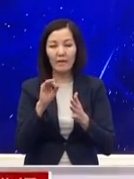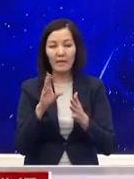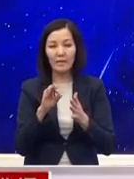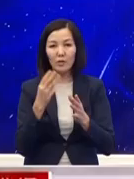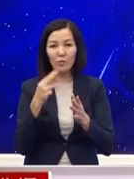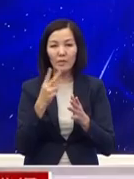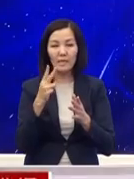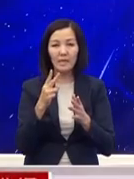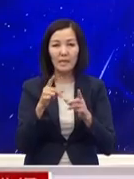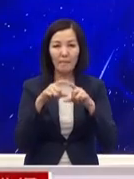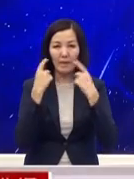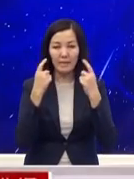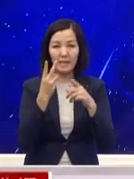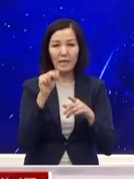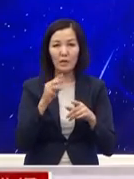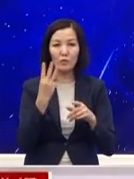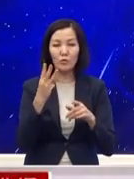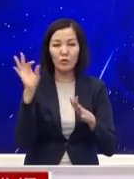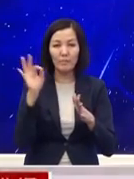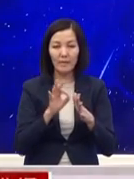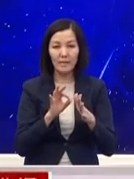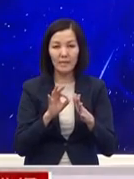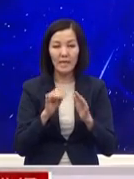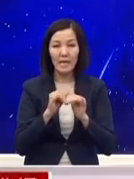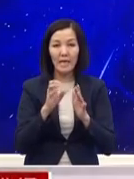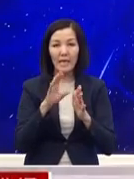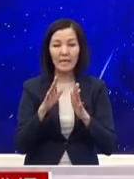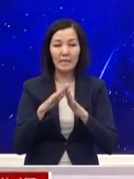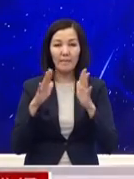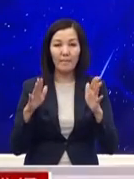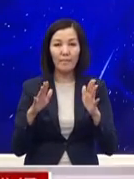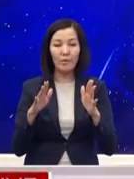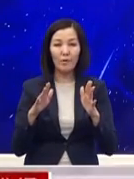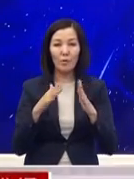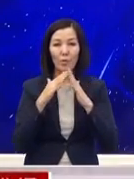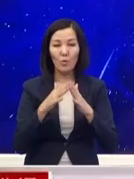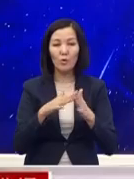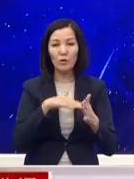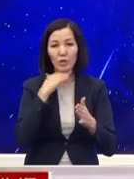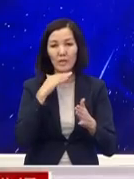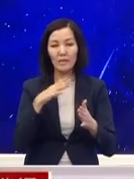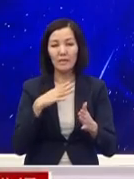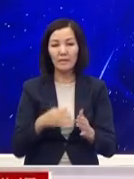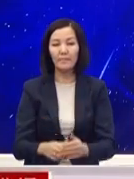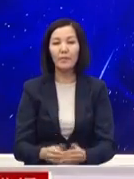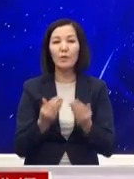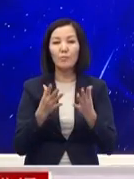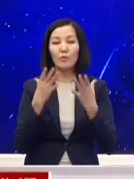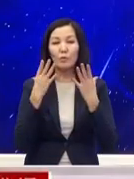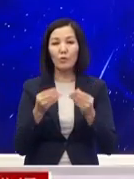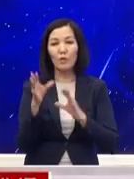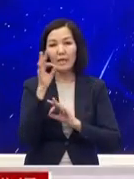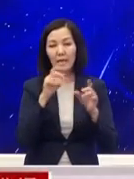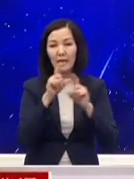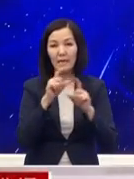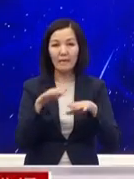еседен астам, маскалар 2-3 есе және тағы басқа дәрілік заттар қорының өсуін көрсетеді. Бүгінгі күні